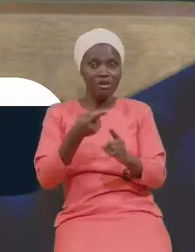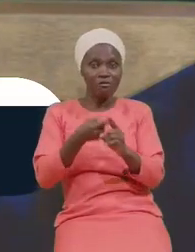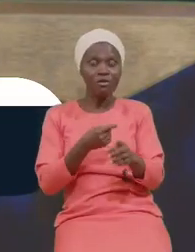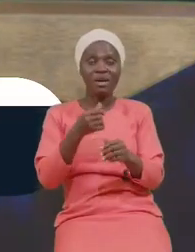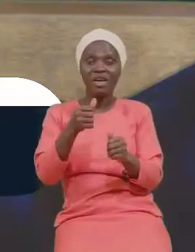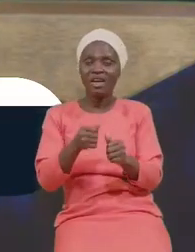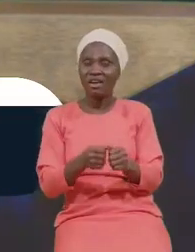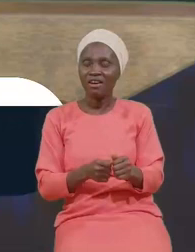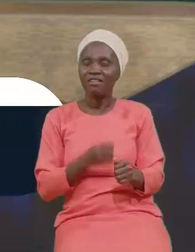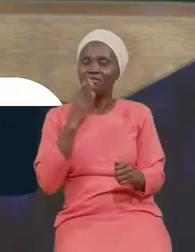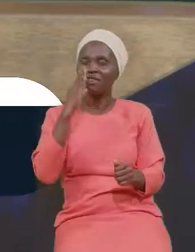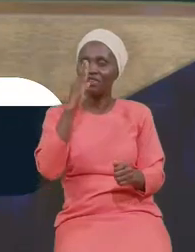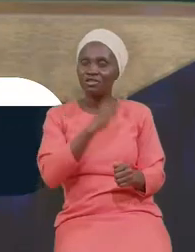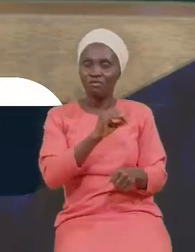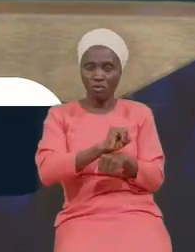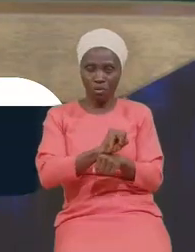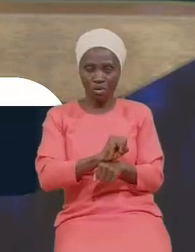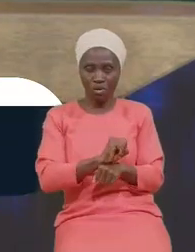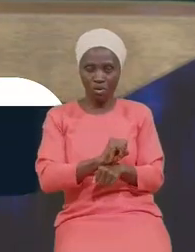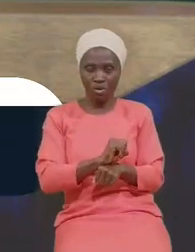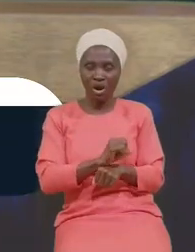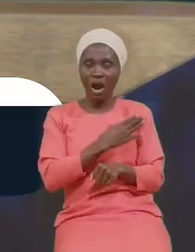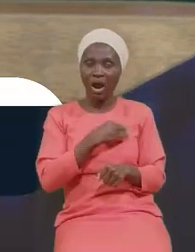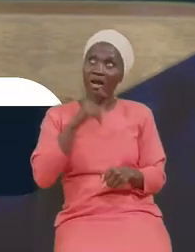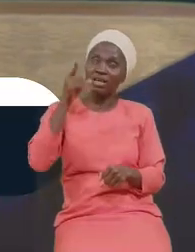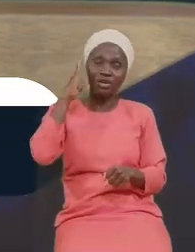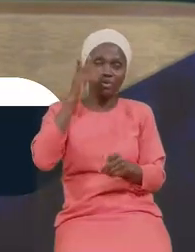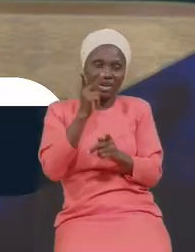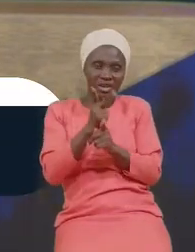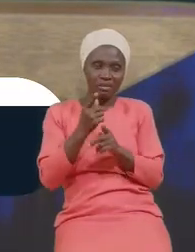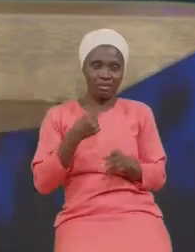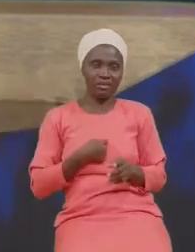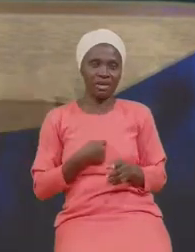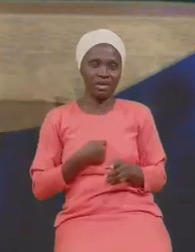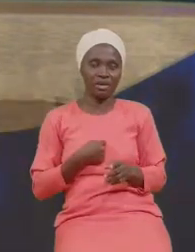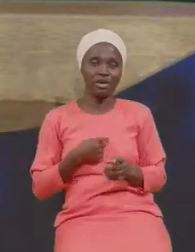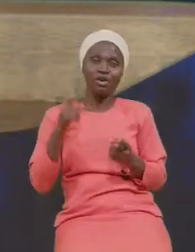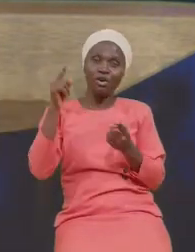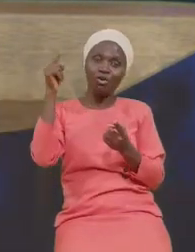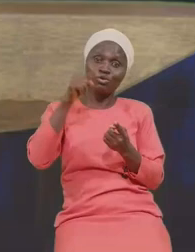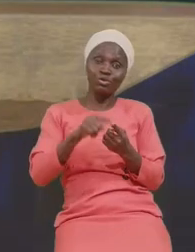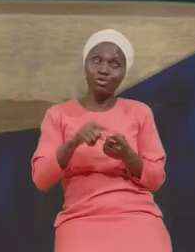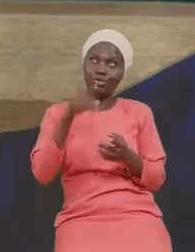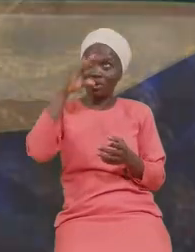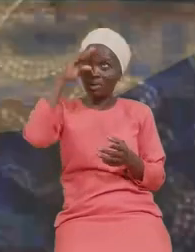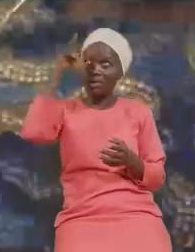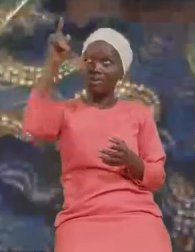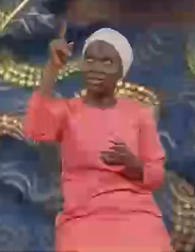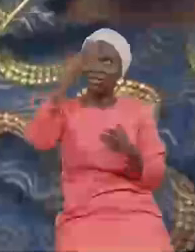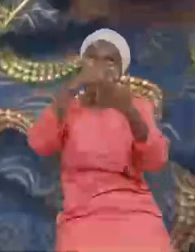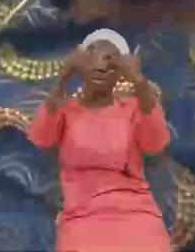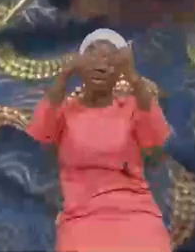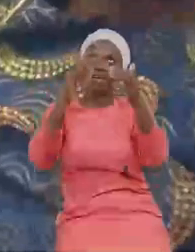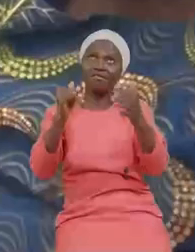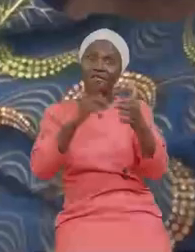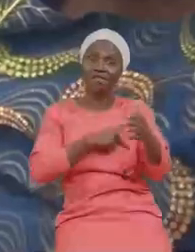toute œuvre mauvaise et il me sauvera pour me faire entrer dans son royaume céleste